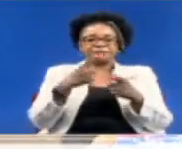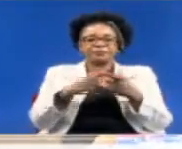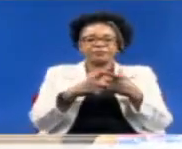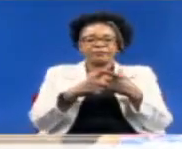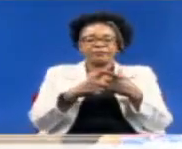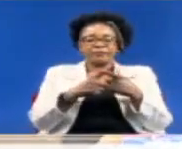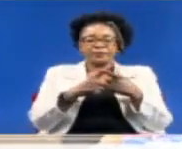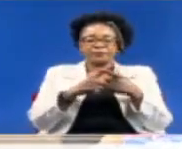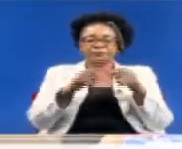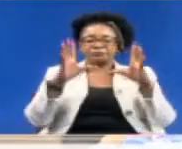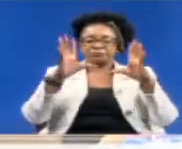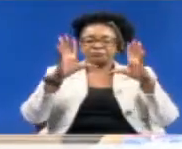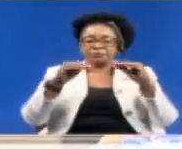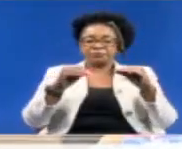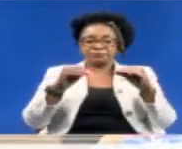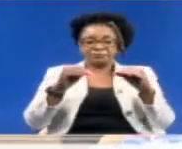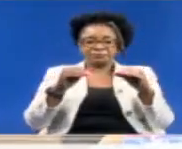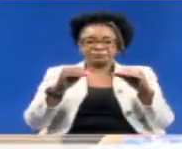a cascade switch off,